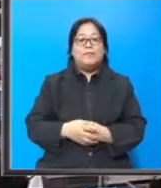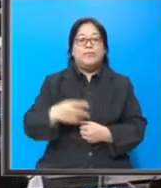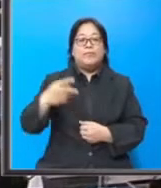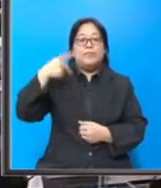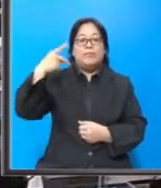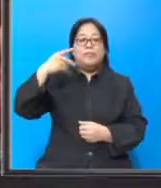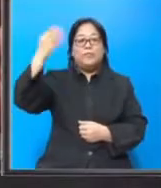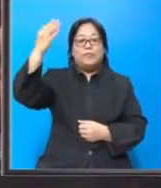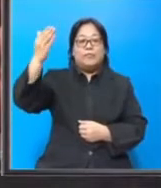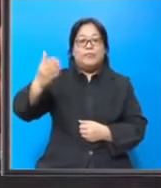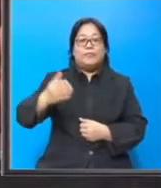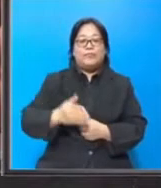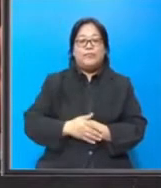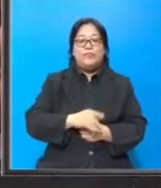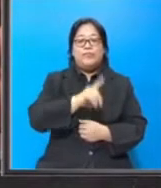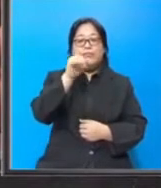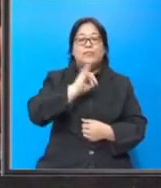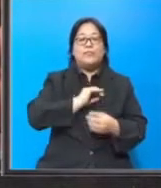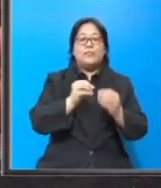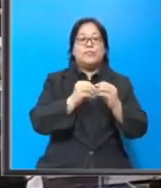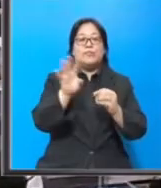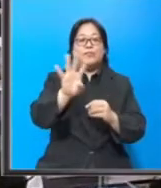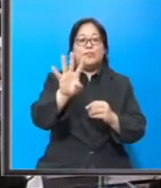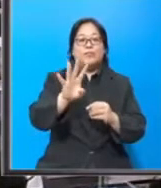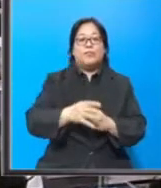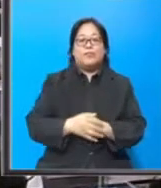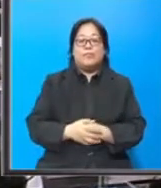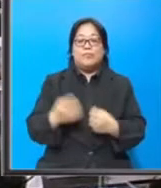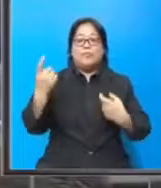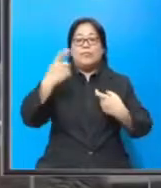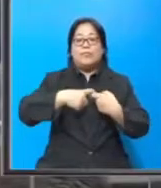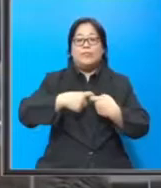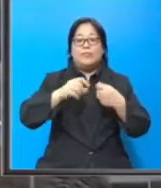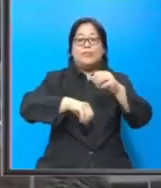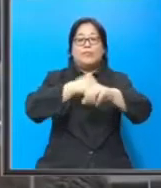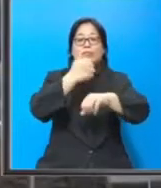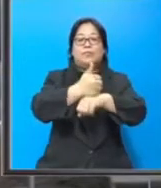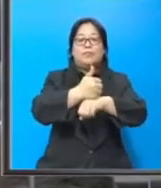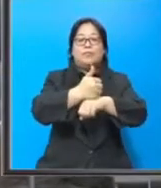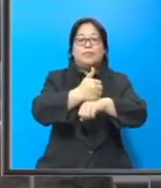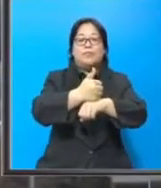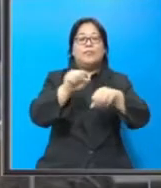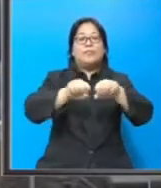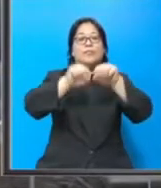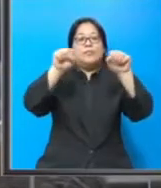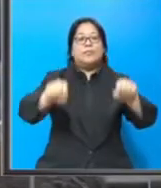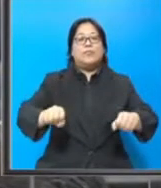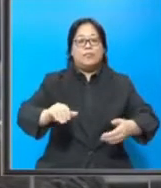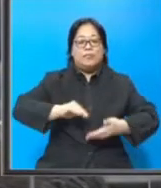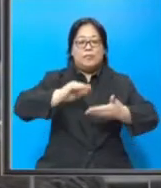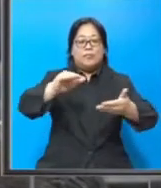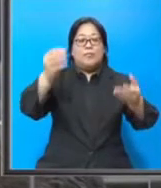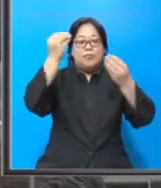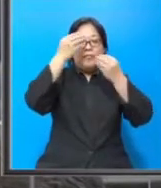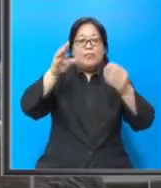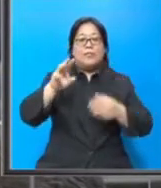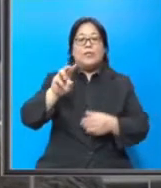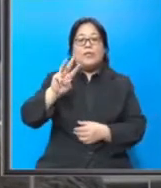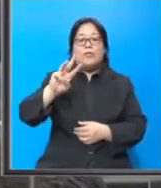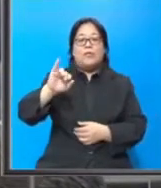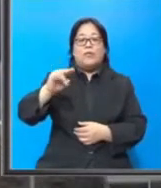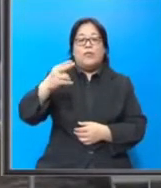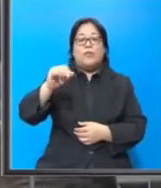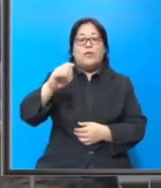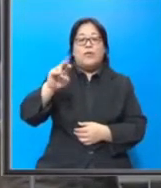Puan Speaker. Soalan saya adalah nombor 4 berkenaan penubuhan sistem pemberi maklumat atau whistleblower